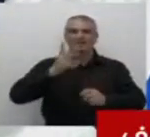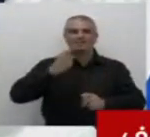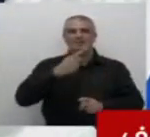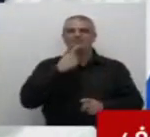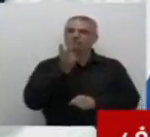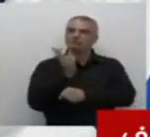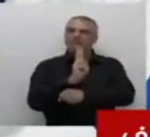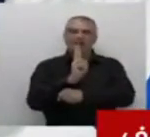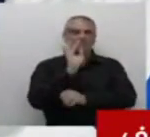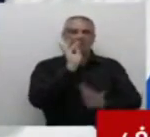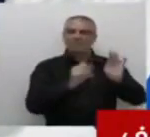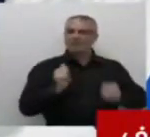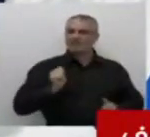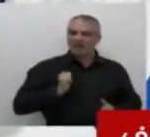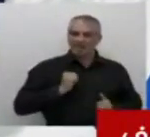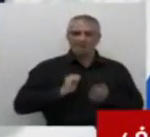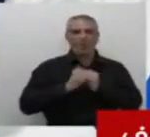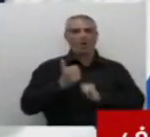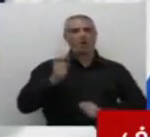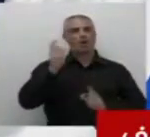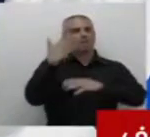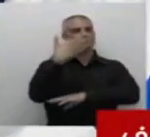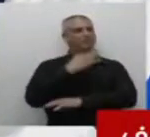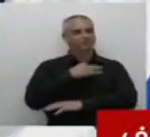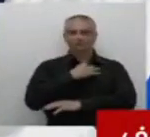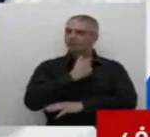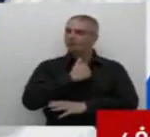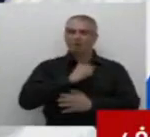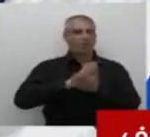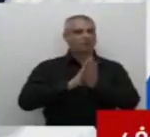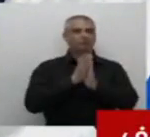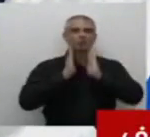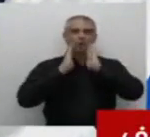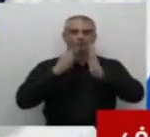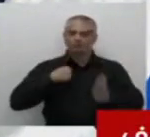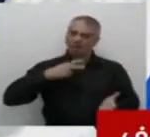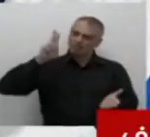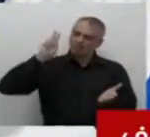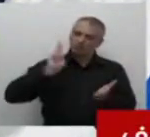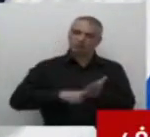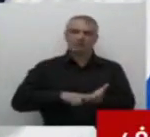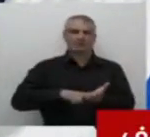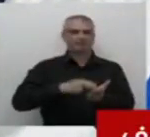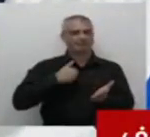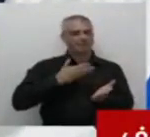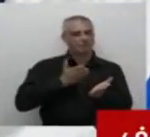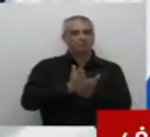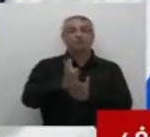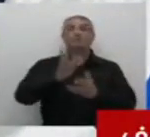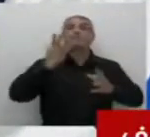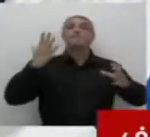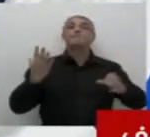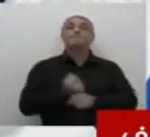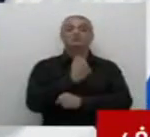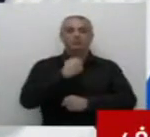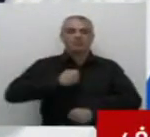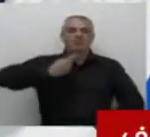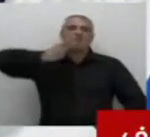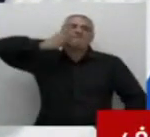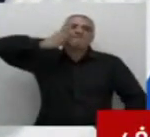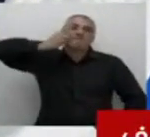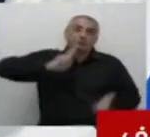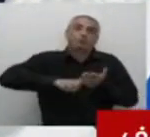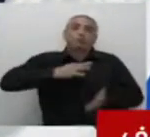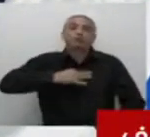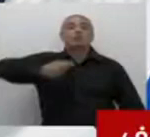يوجد اي ضغط عالمي سوف يغير قناعتنا بصدق طريقنا